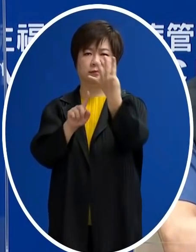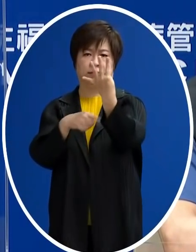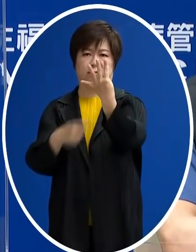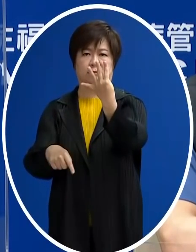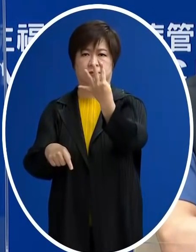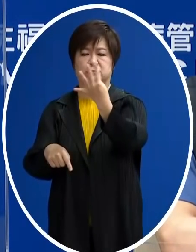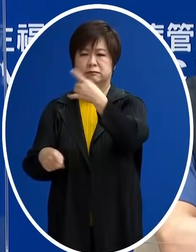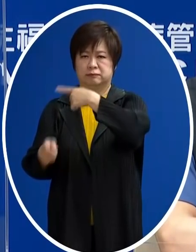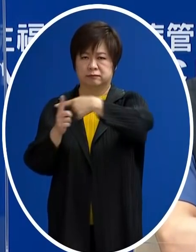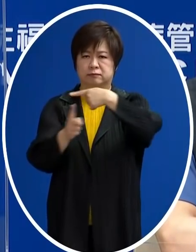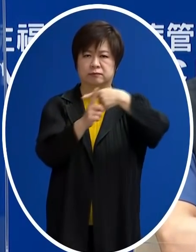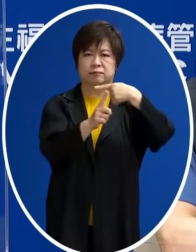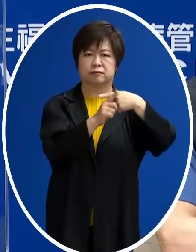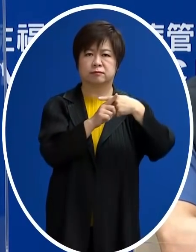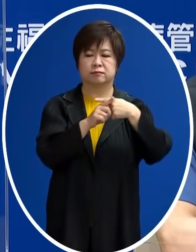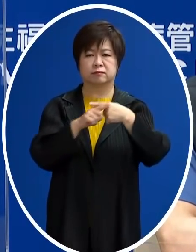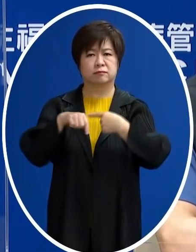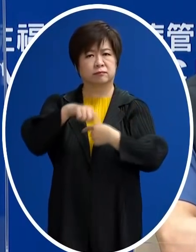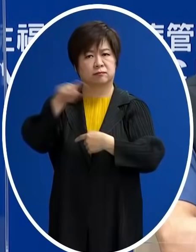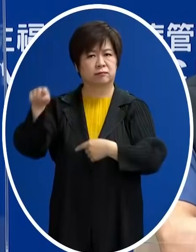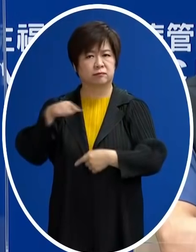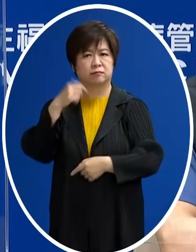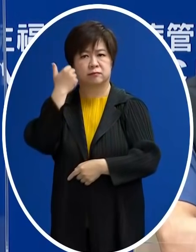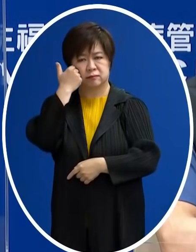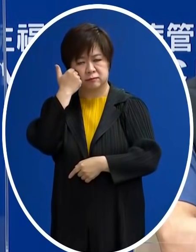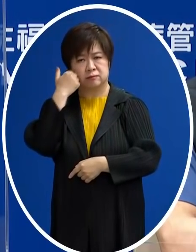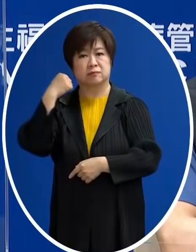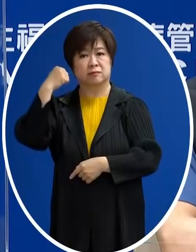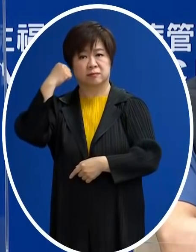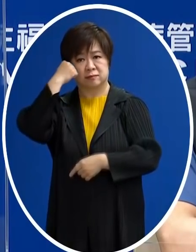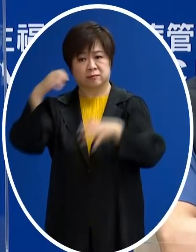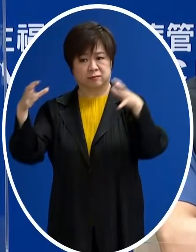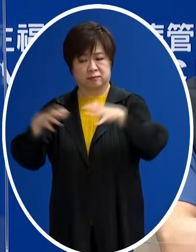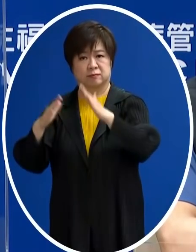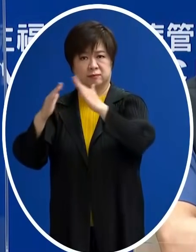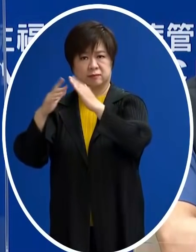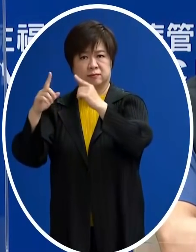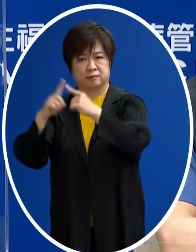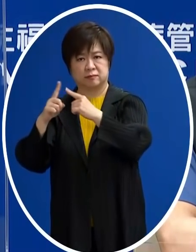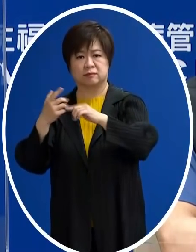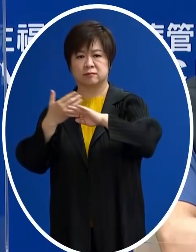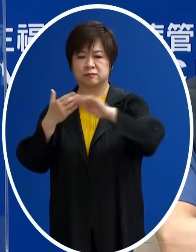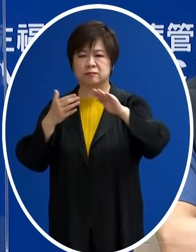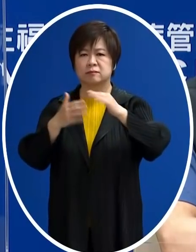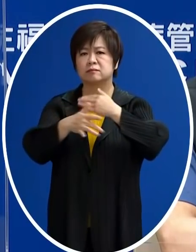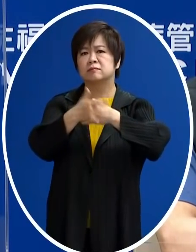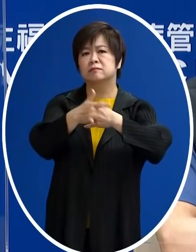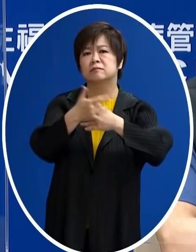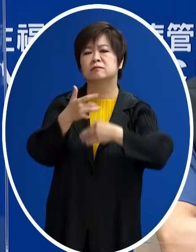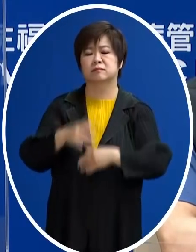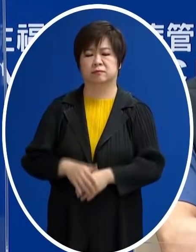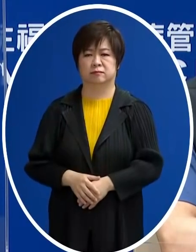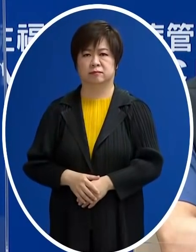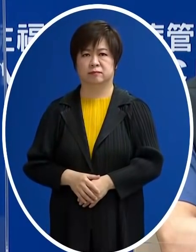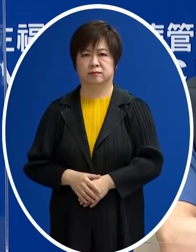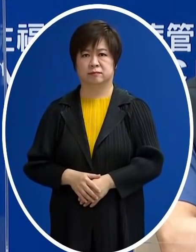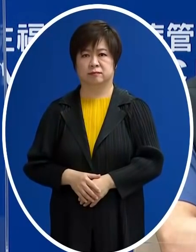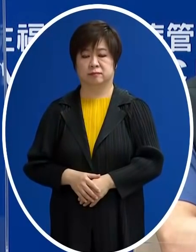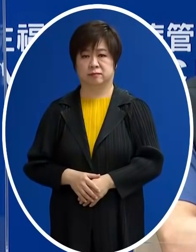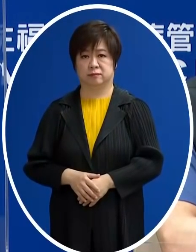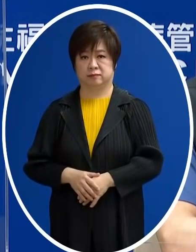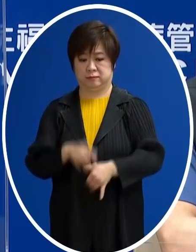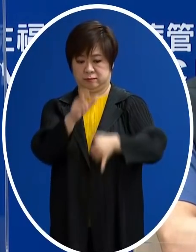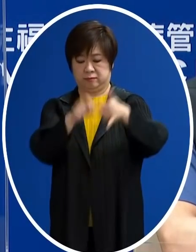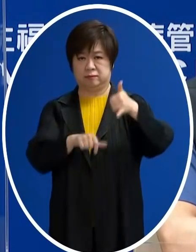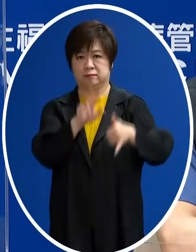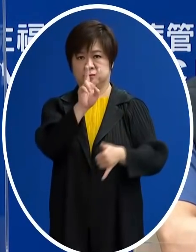4位的哈，应该他都是一些哈同住的家人跟非同住的家人，哈那指标个案